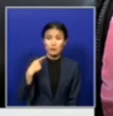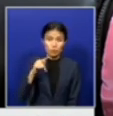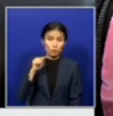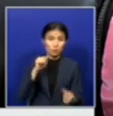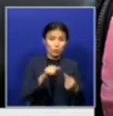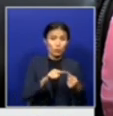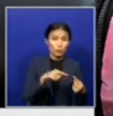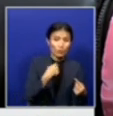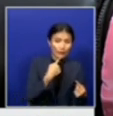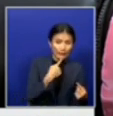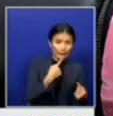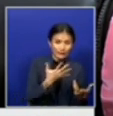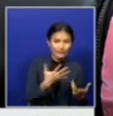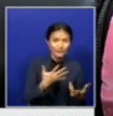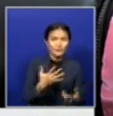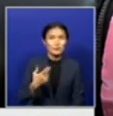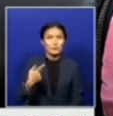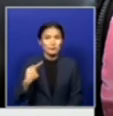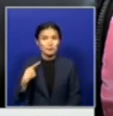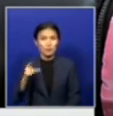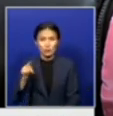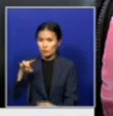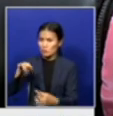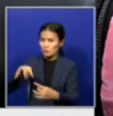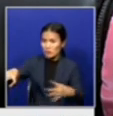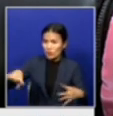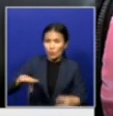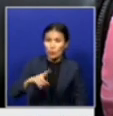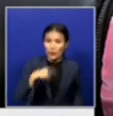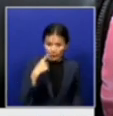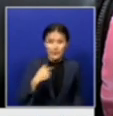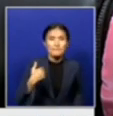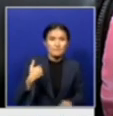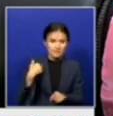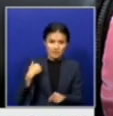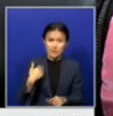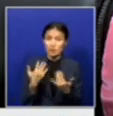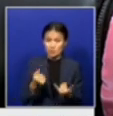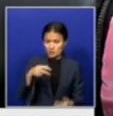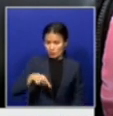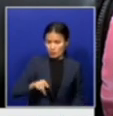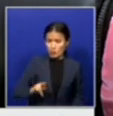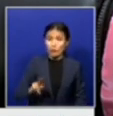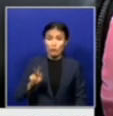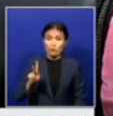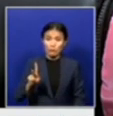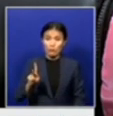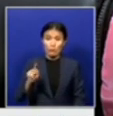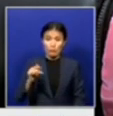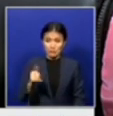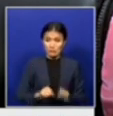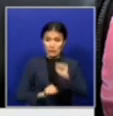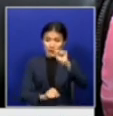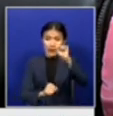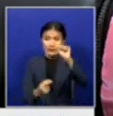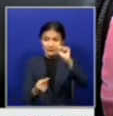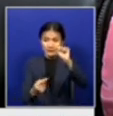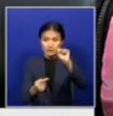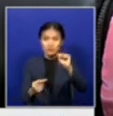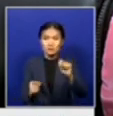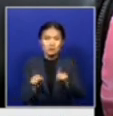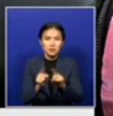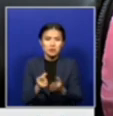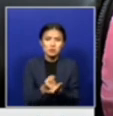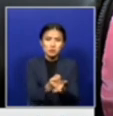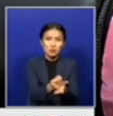ช่วยเหลือเหล่านี้ได้นะครับอย่าปล่อยให้การออกพระราชกำหนดดังกล่าวนั้นนะครับเป็นเครื่องมือไปอุ้มหรือไปช่วย